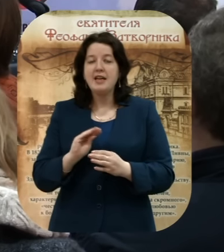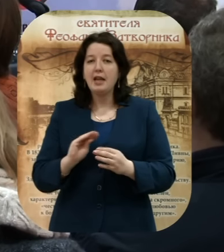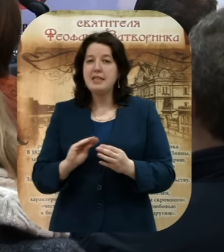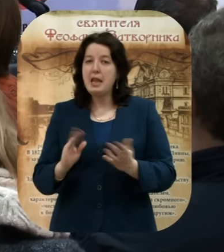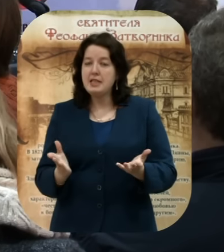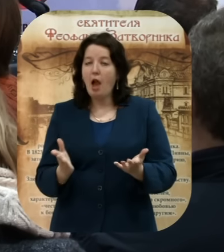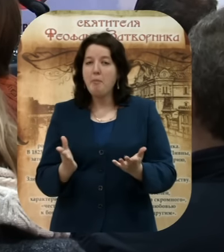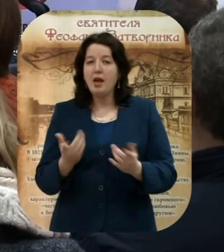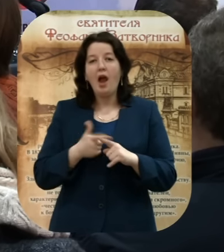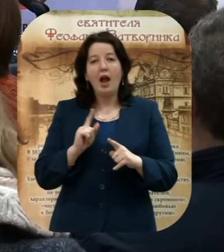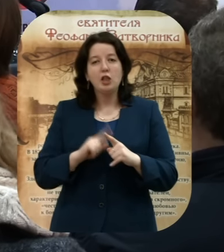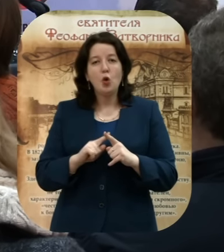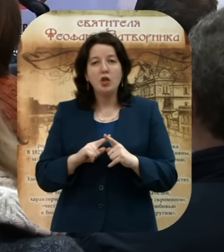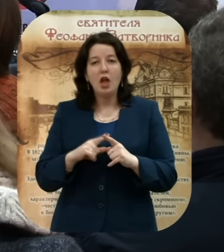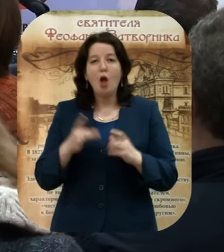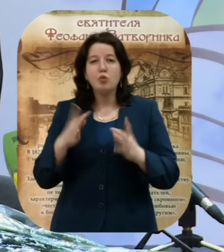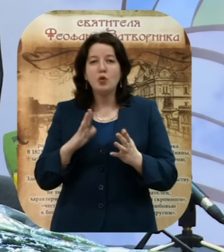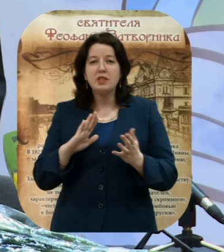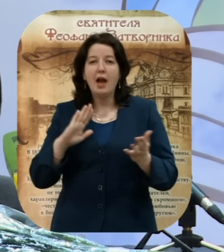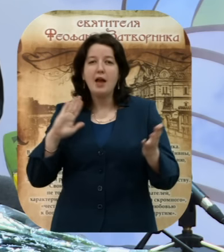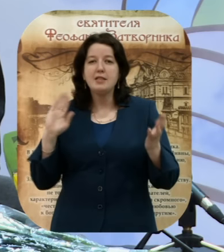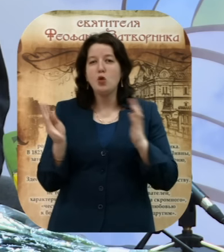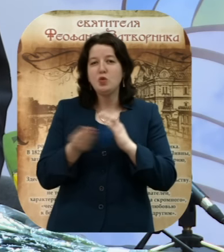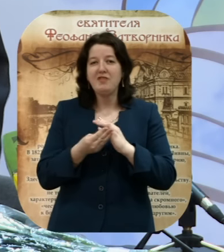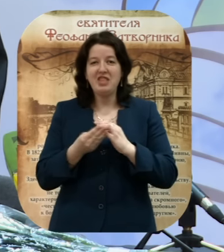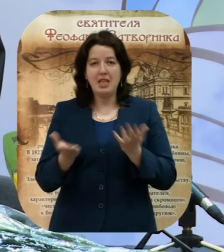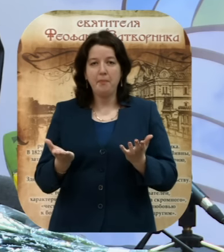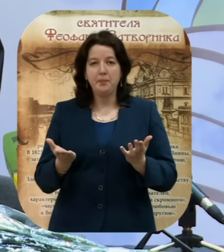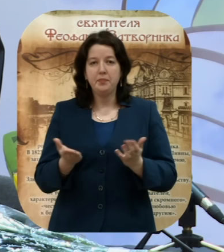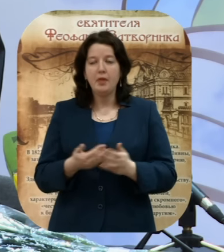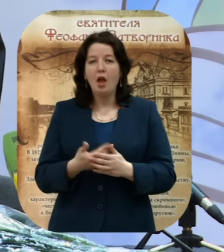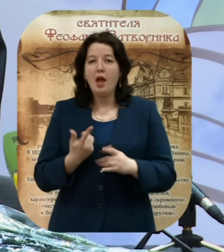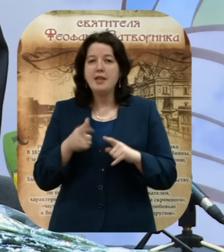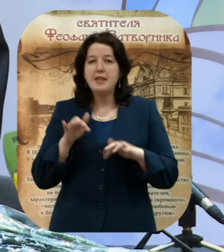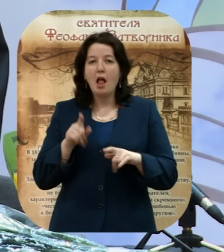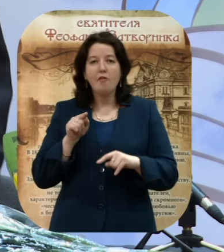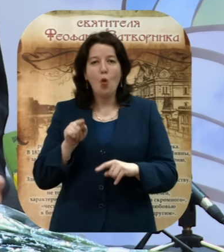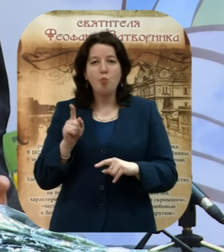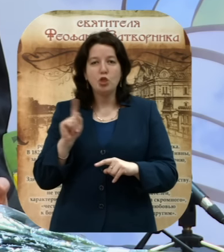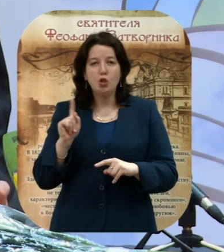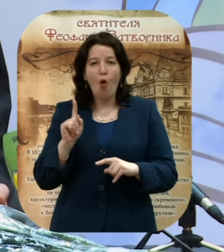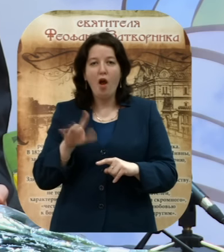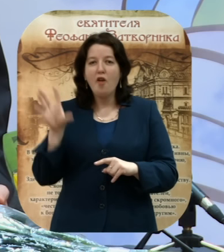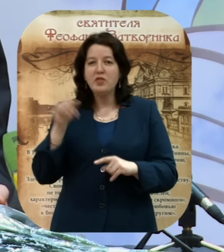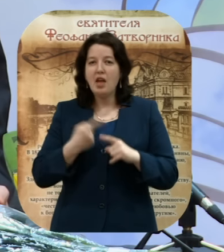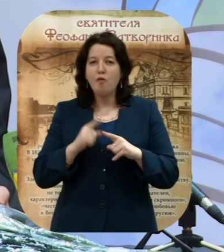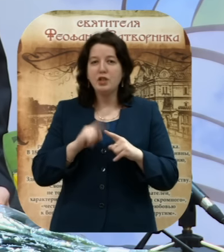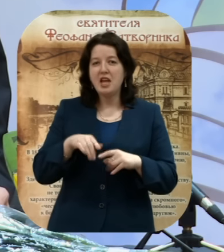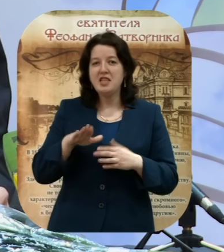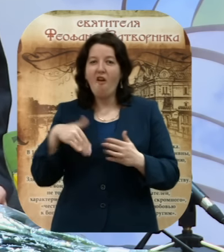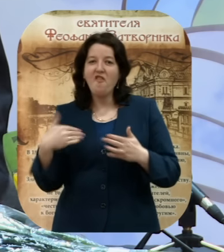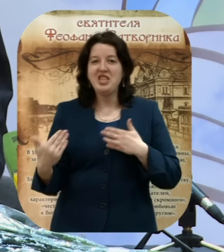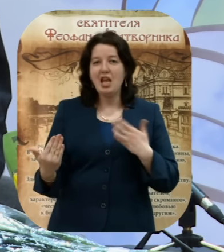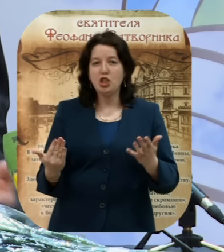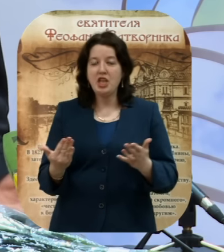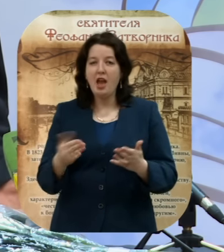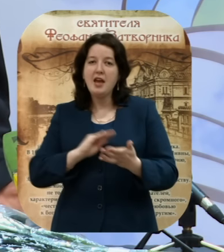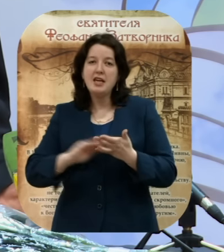просто остаются в тени. Дело вот в чем, что все вот эти внешние характеристики,